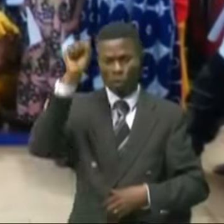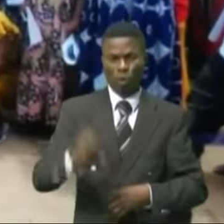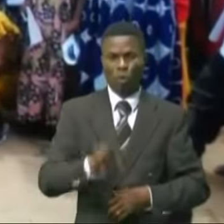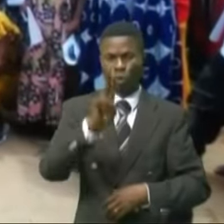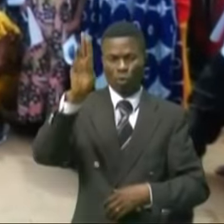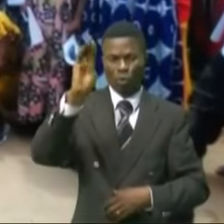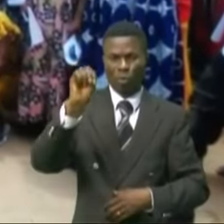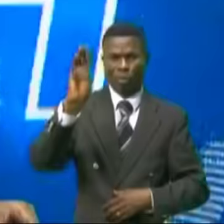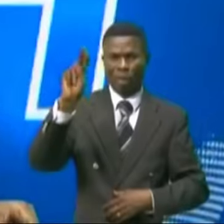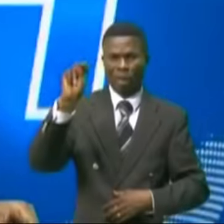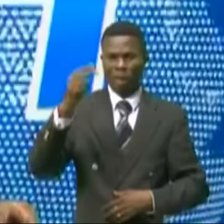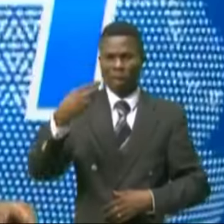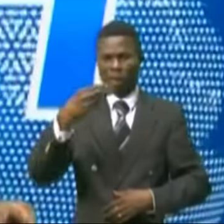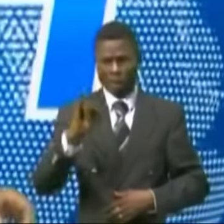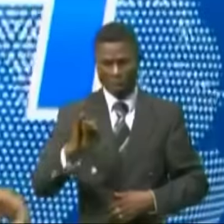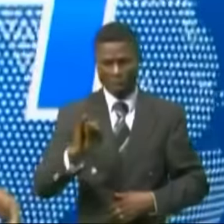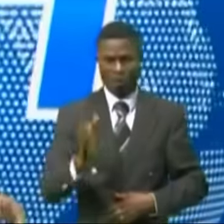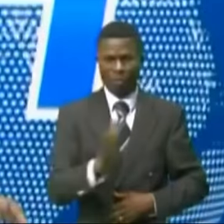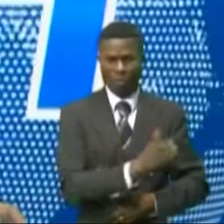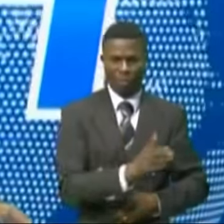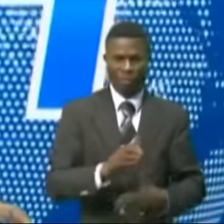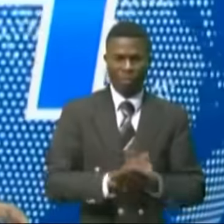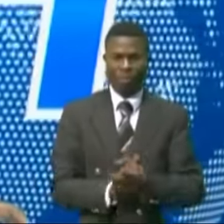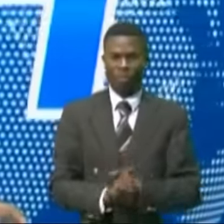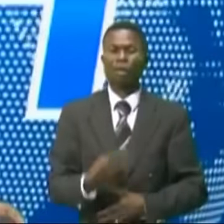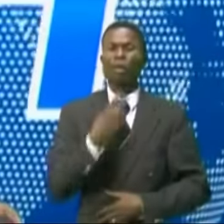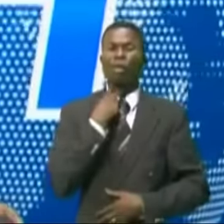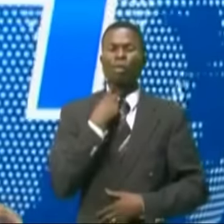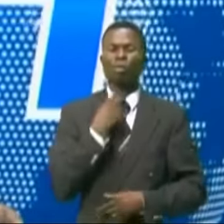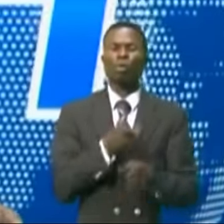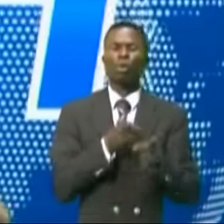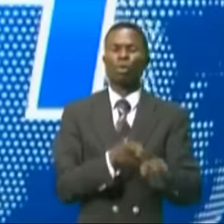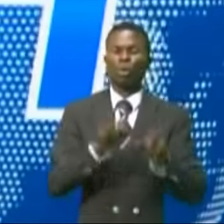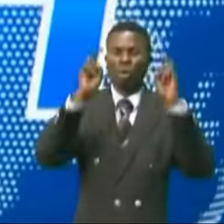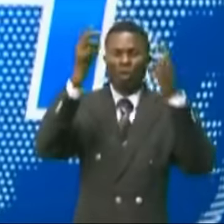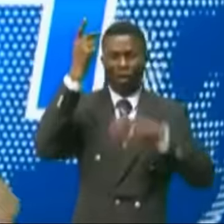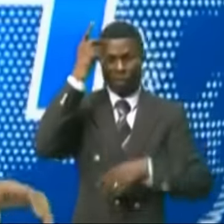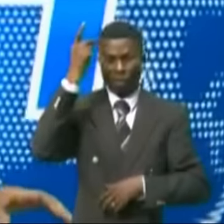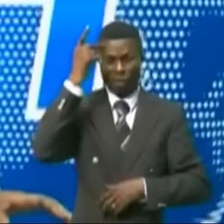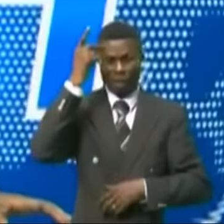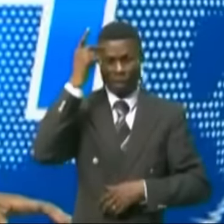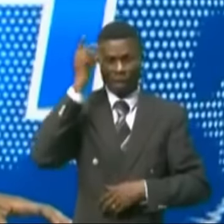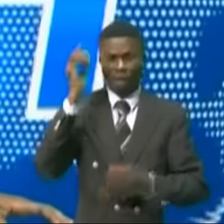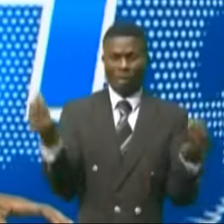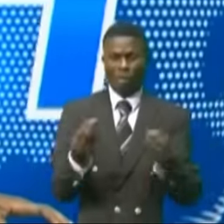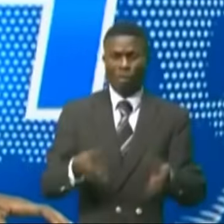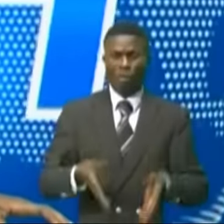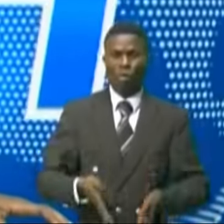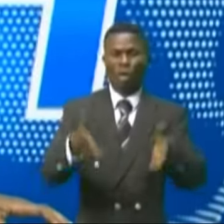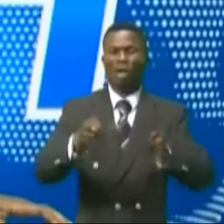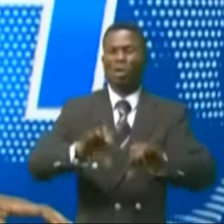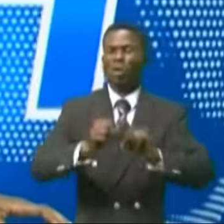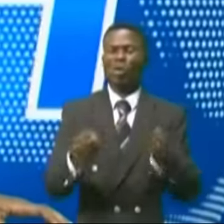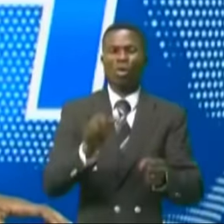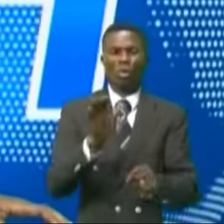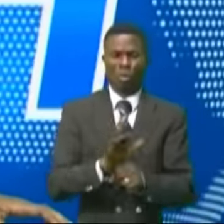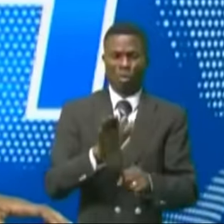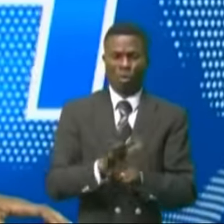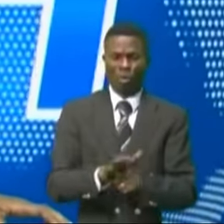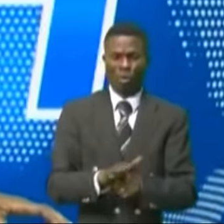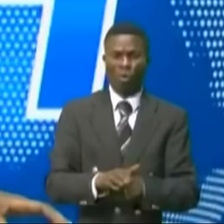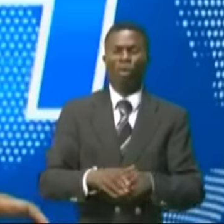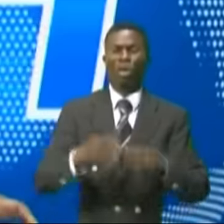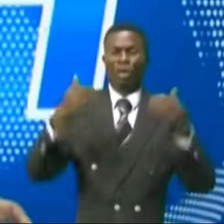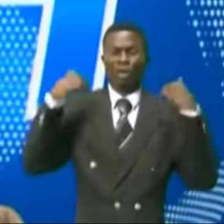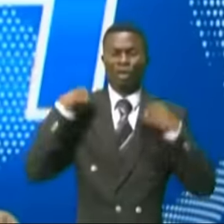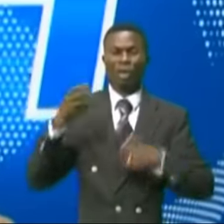Ubangi. Les bouchons dans la ville de Kinshasa sont dus entre autres à l'état déplorable de la voirie. L'exécutif